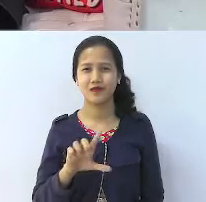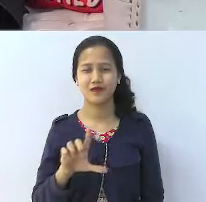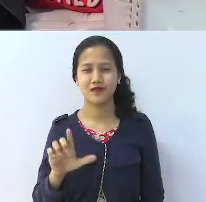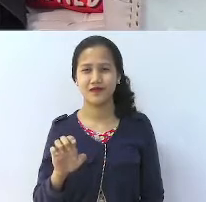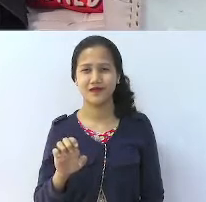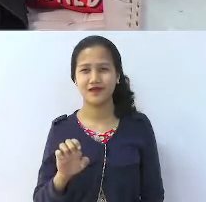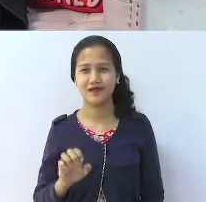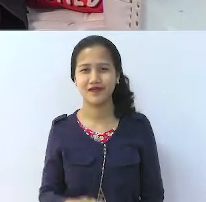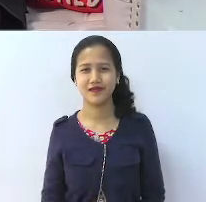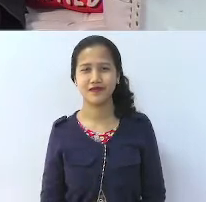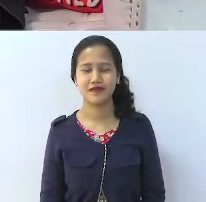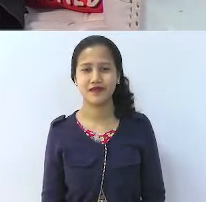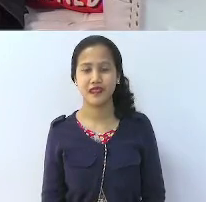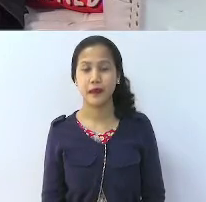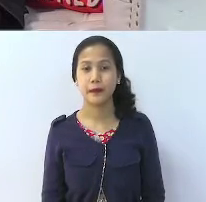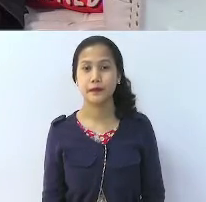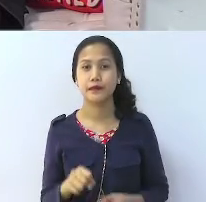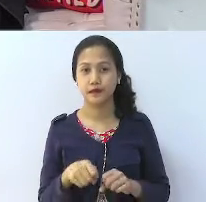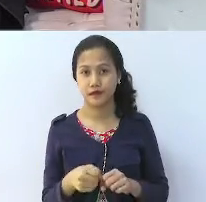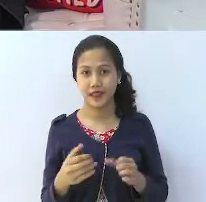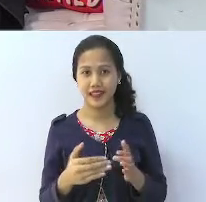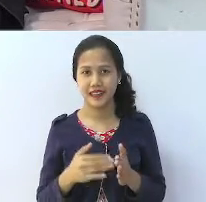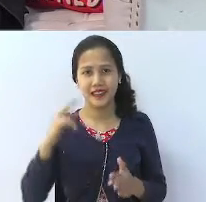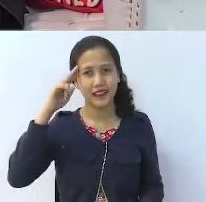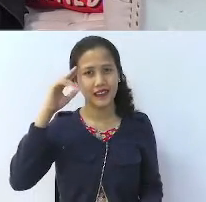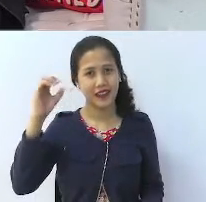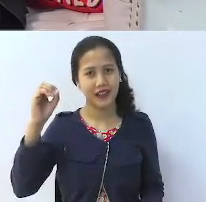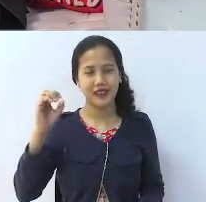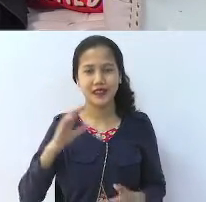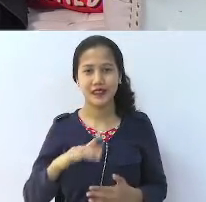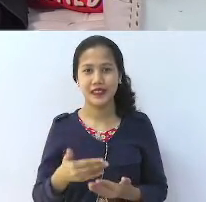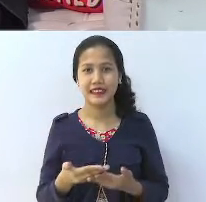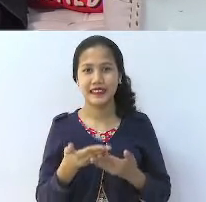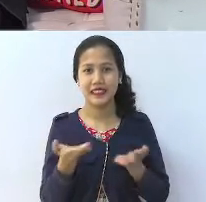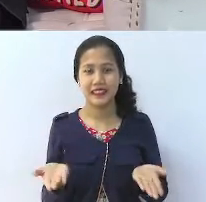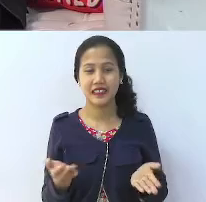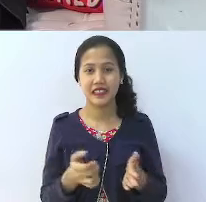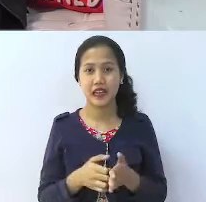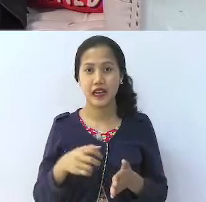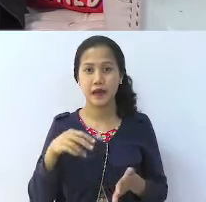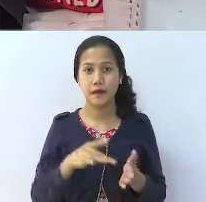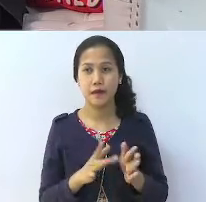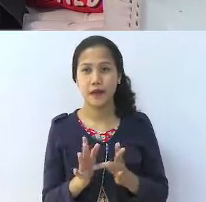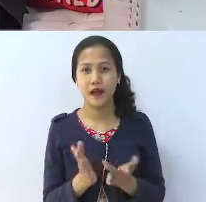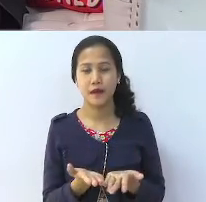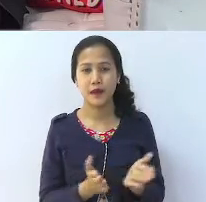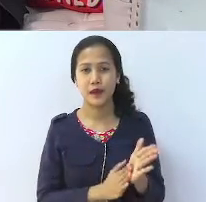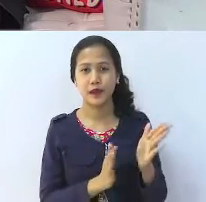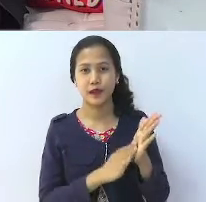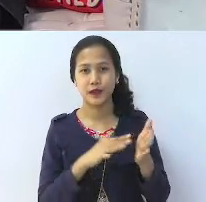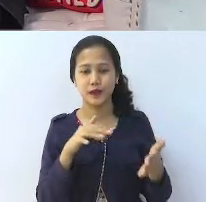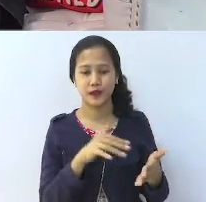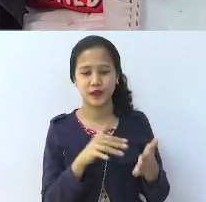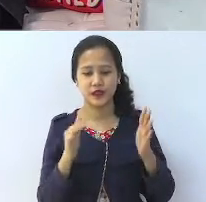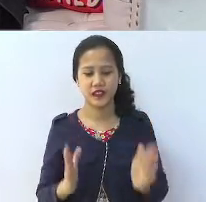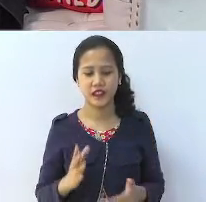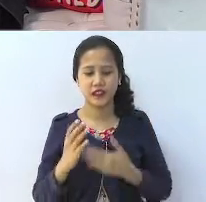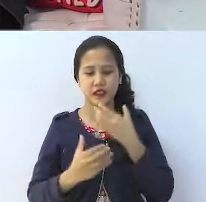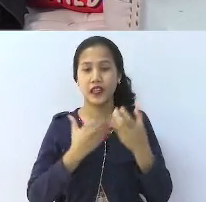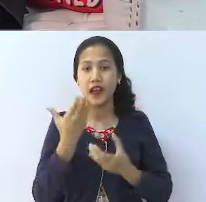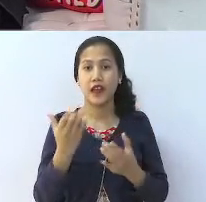electronics. Yan. Si Maria Bunyaw. Hello po, ma'am. Hello po. Ma'am Army Padilla. Yes. Oh, ma'am Cyril